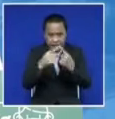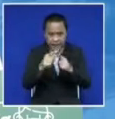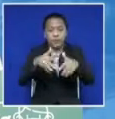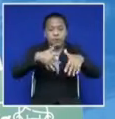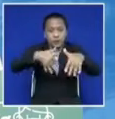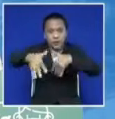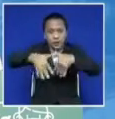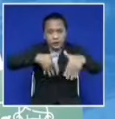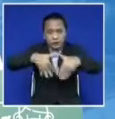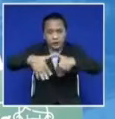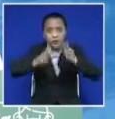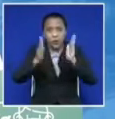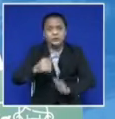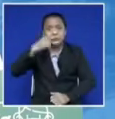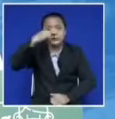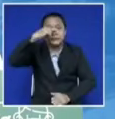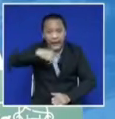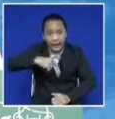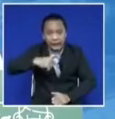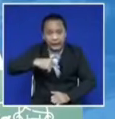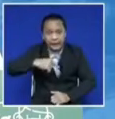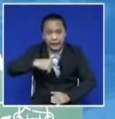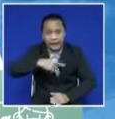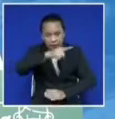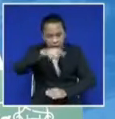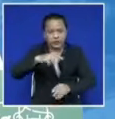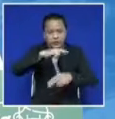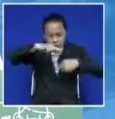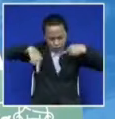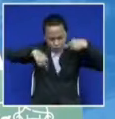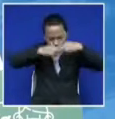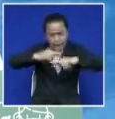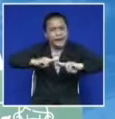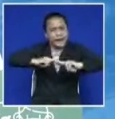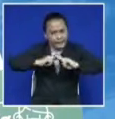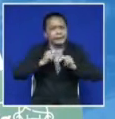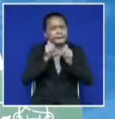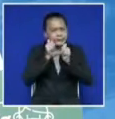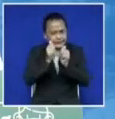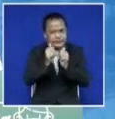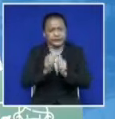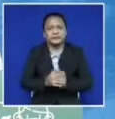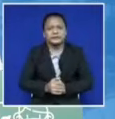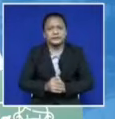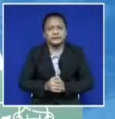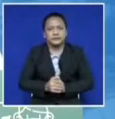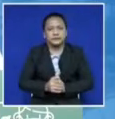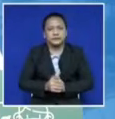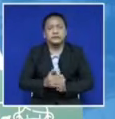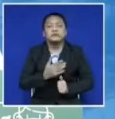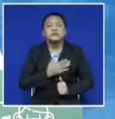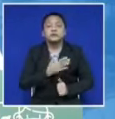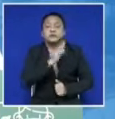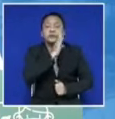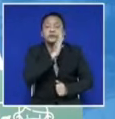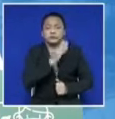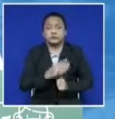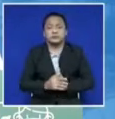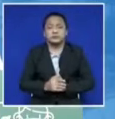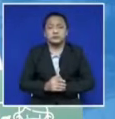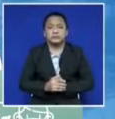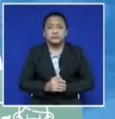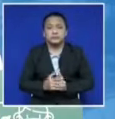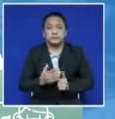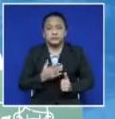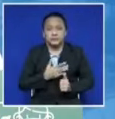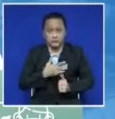าชนของคนไทยเราก็ต้องมีการดูแลตนเองนะครับให้ดีการที่เราใน